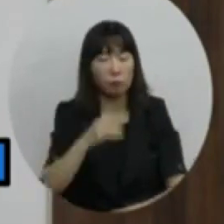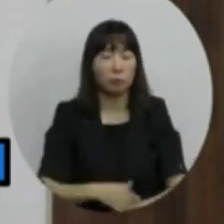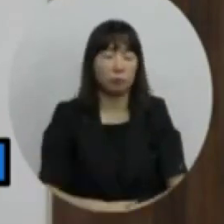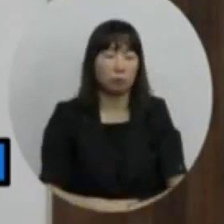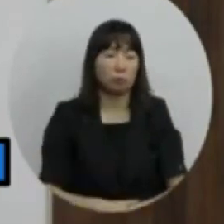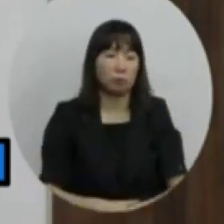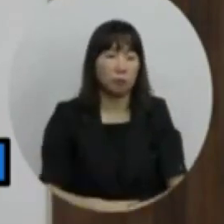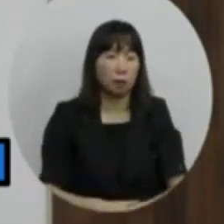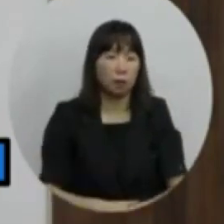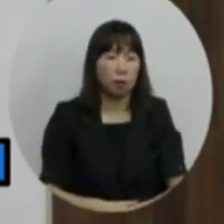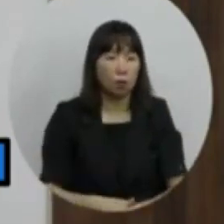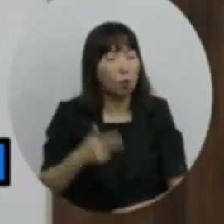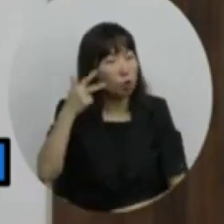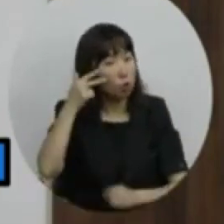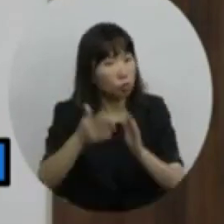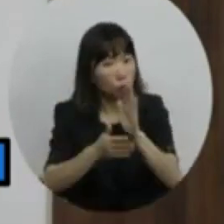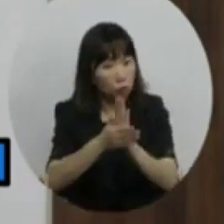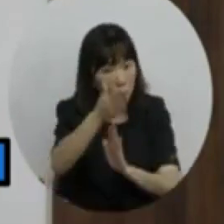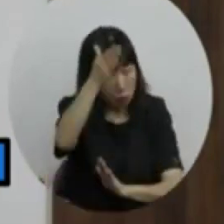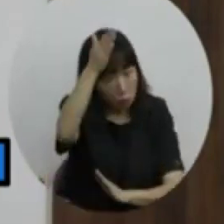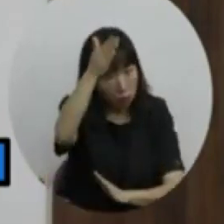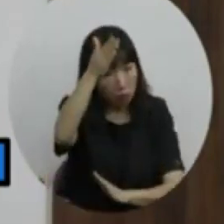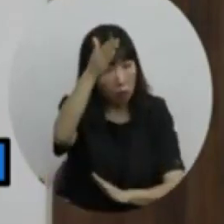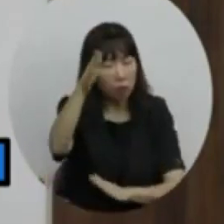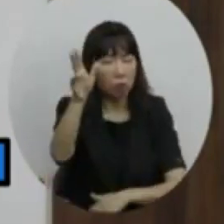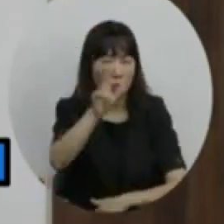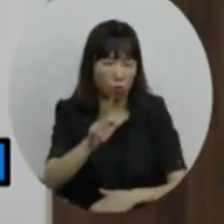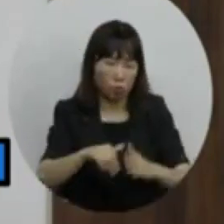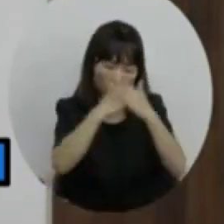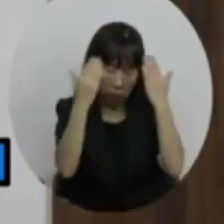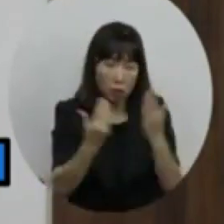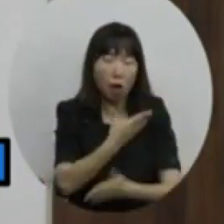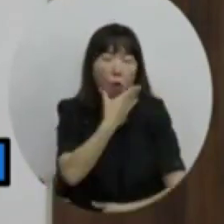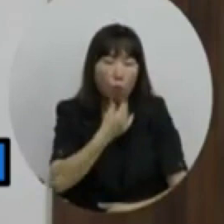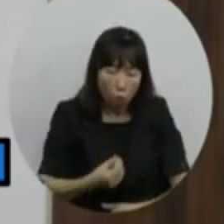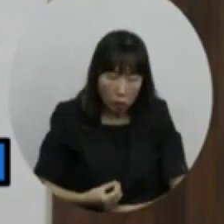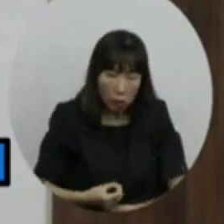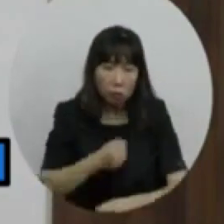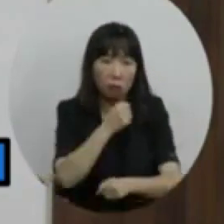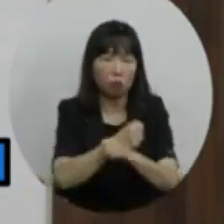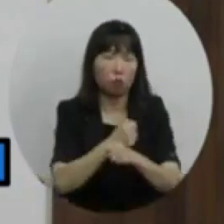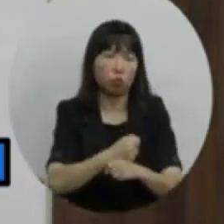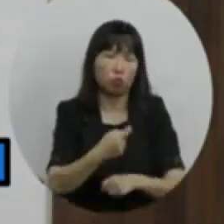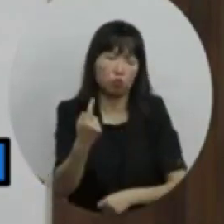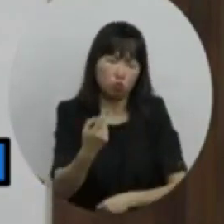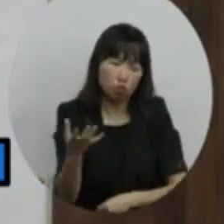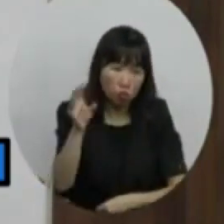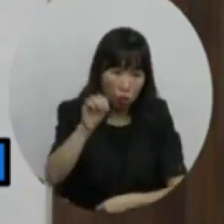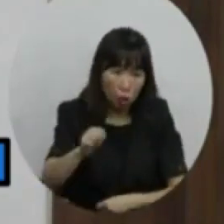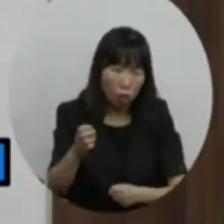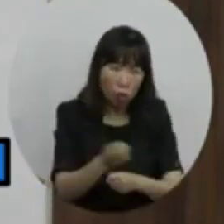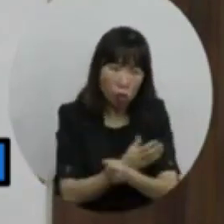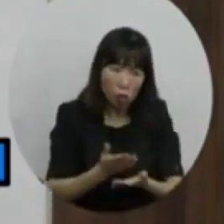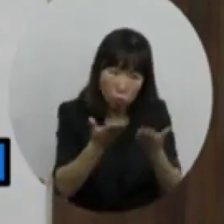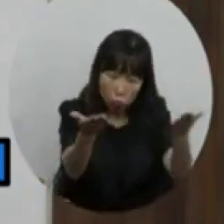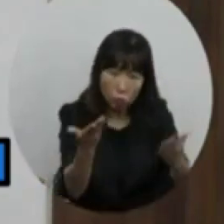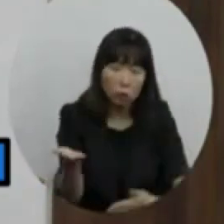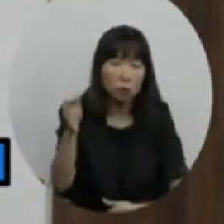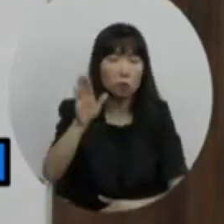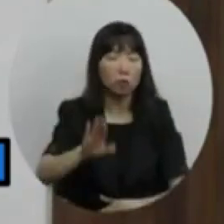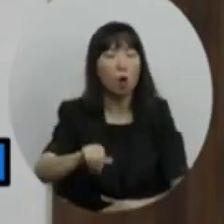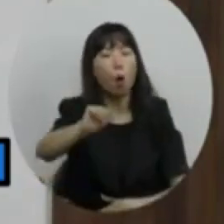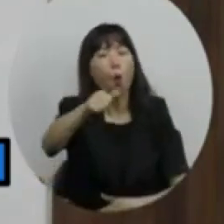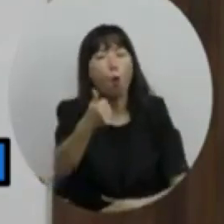지자체에서는 보편적인 복지, 포퓰리즘을 강조하면서 수천억을 뿌리고 있는 가운데 일부 지자체에서는